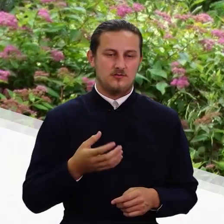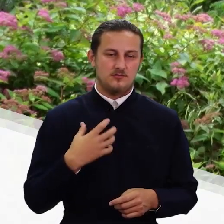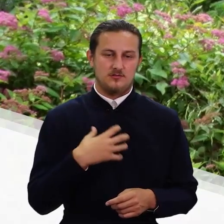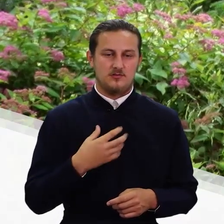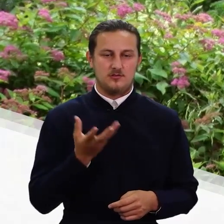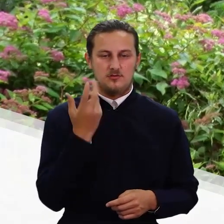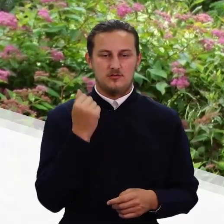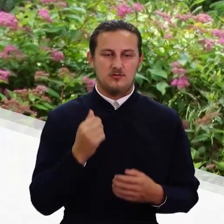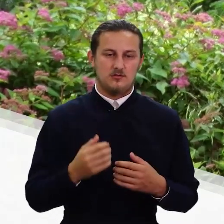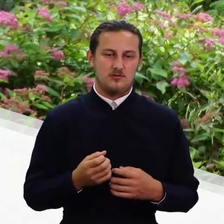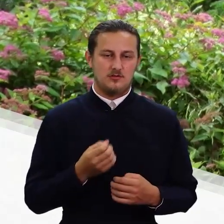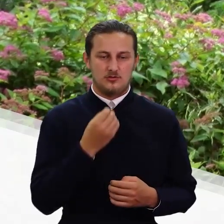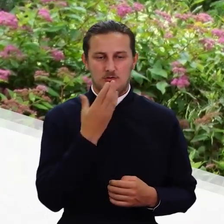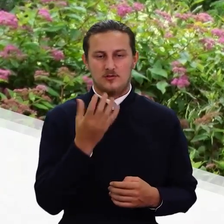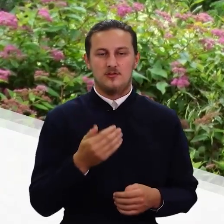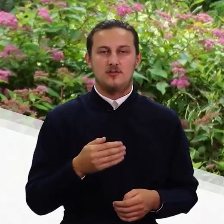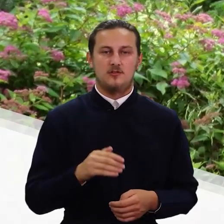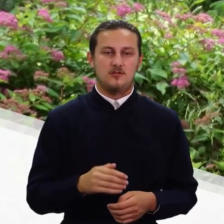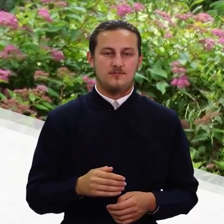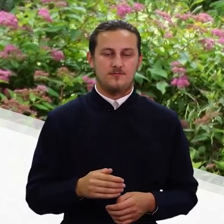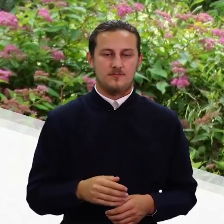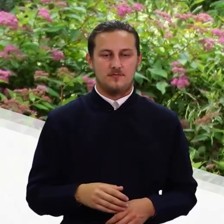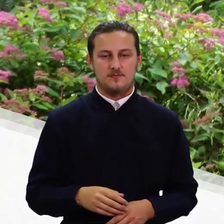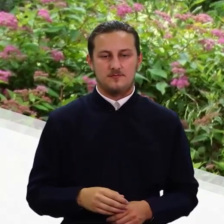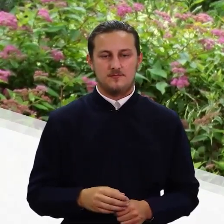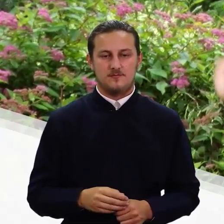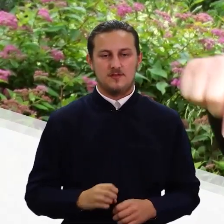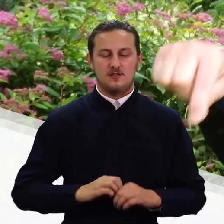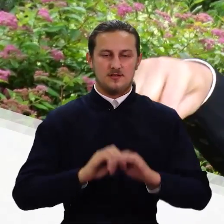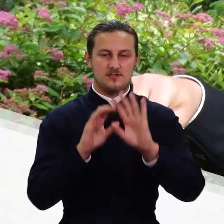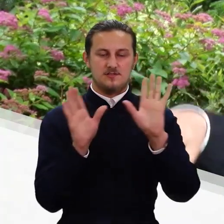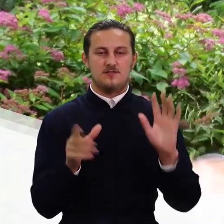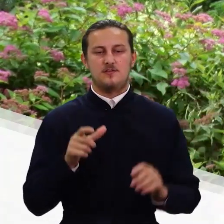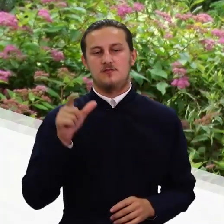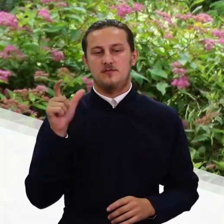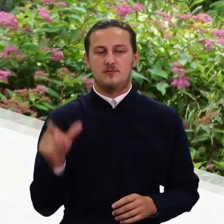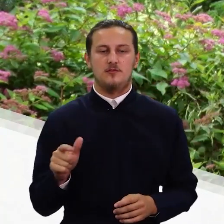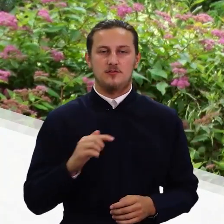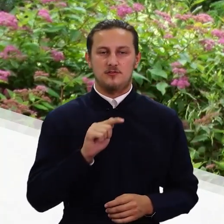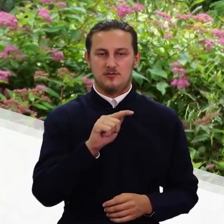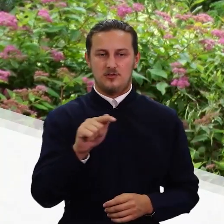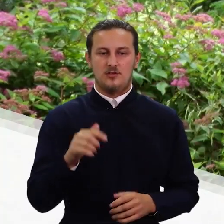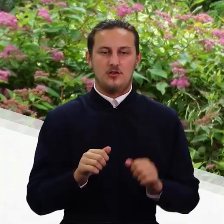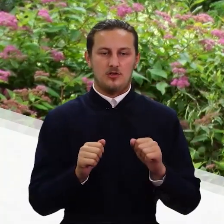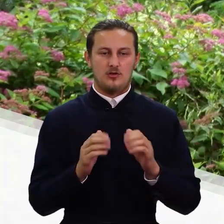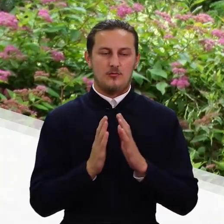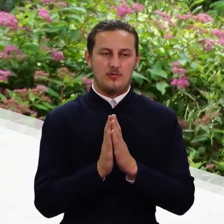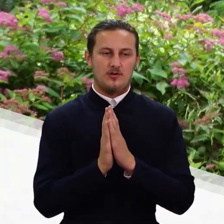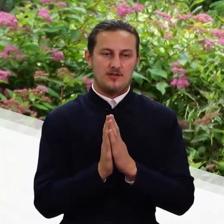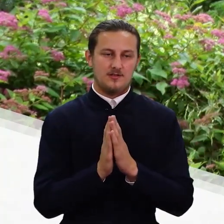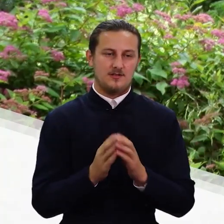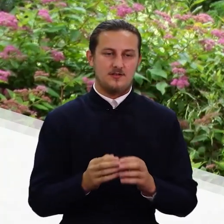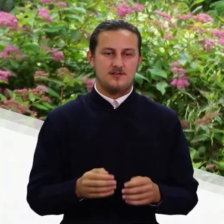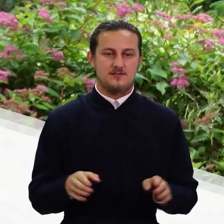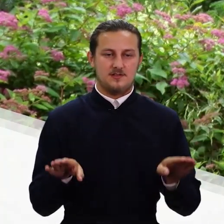сказав феноменальні слова: «Ти молися в такому стані, якому ти є, такими словами, як це ти відчуваєш у цьому стані. І тоді